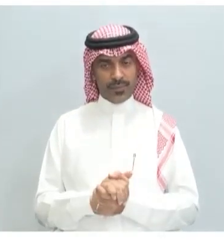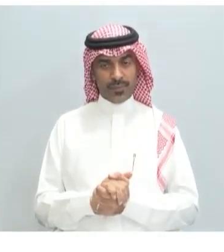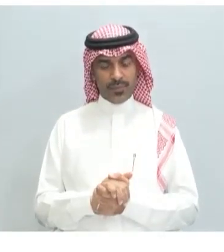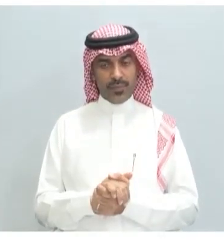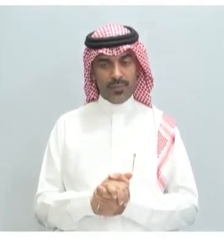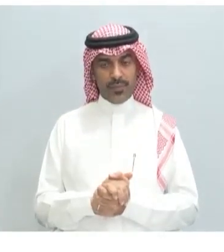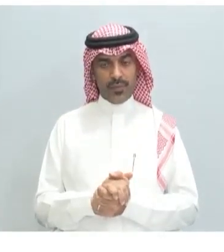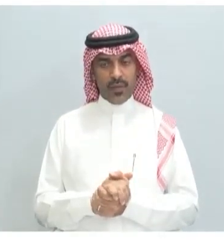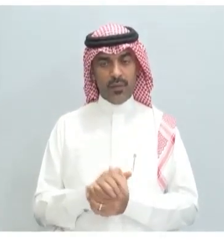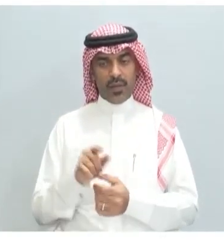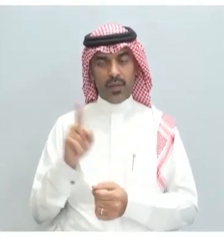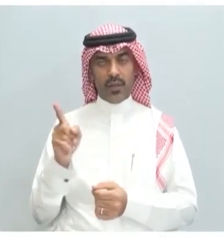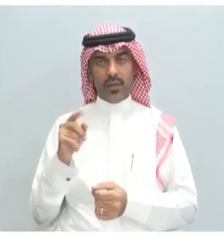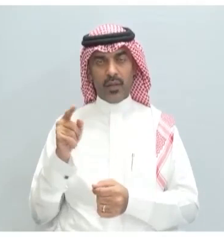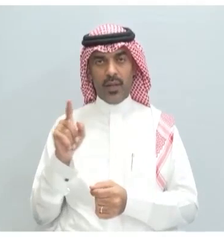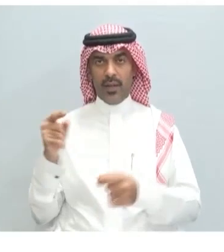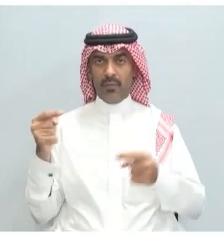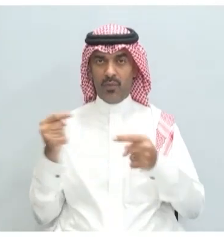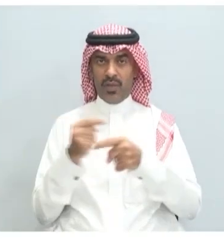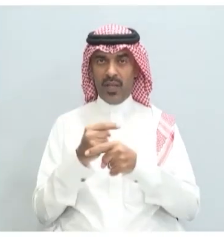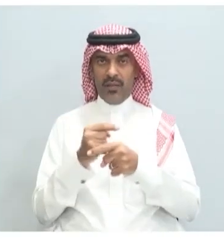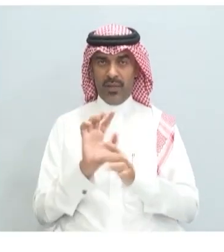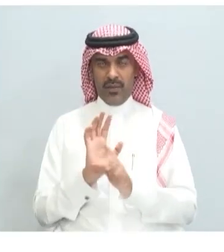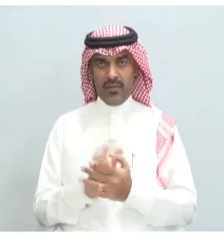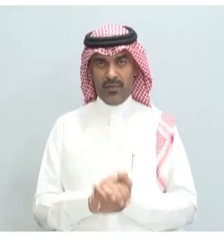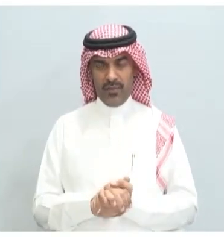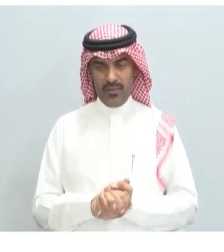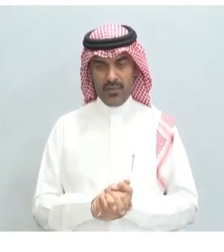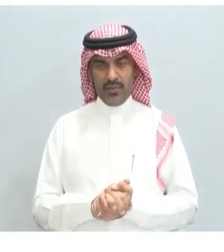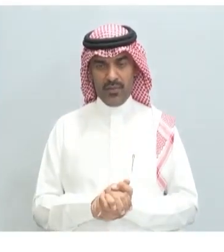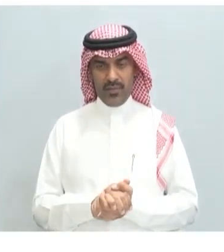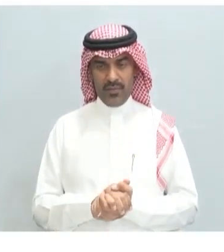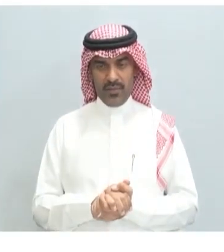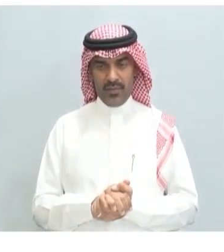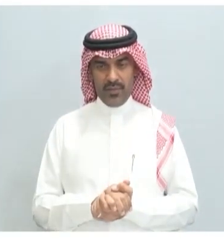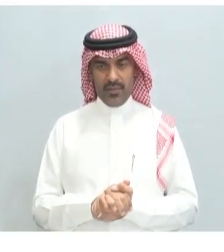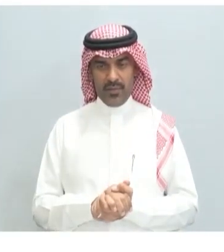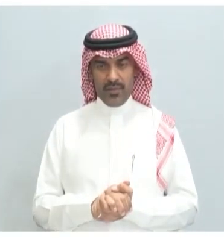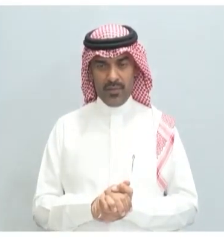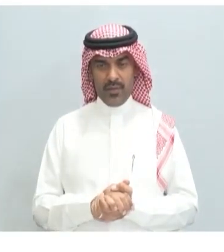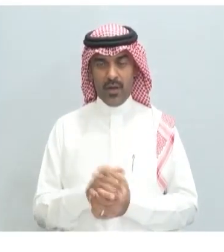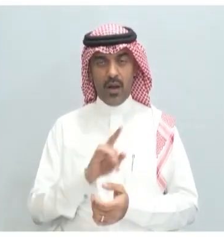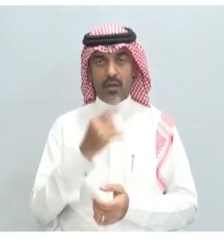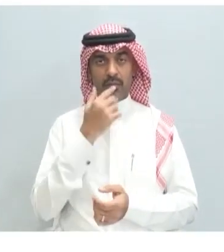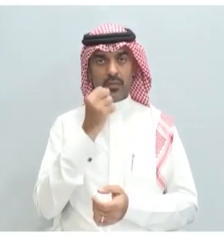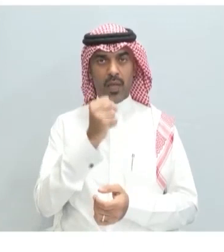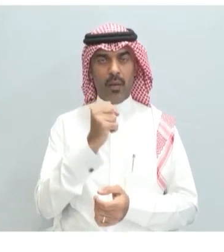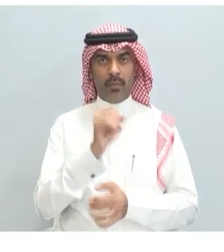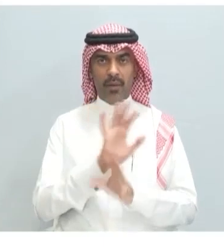الوقت فبالتالي هنا نقول الحادثتان متنافيان يعني لا يمكن